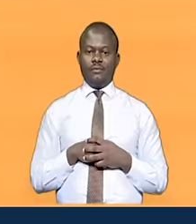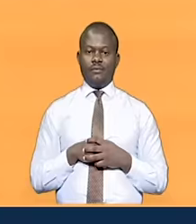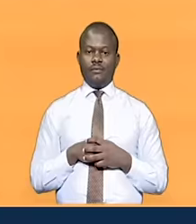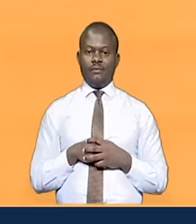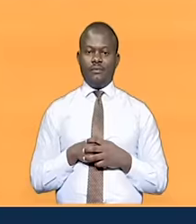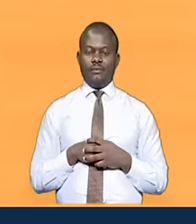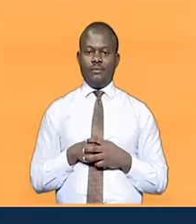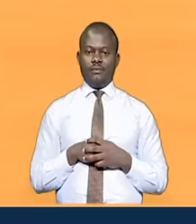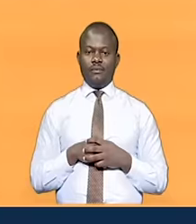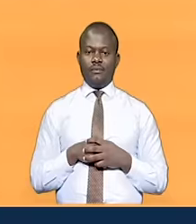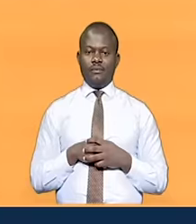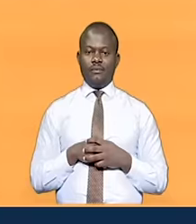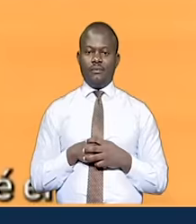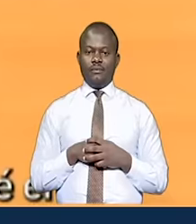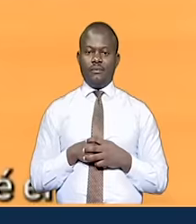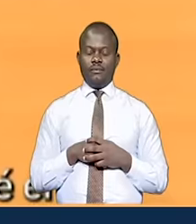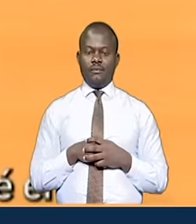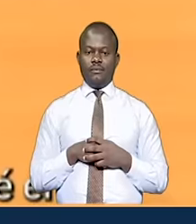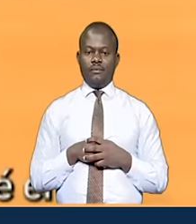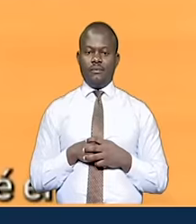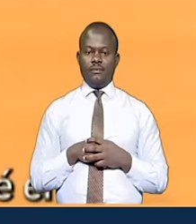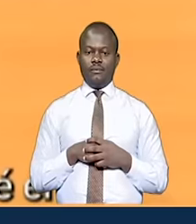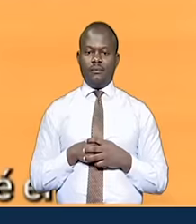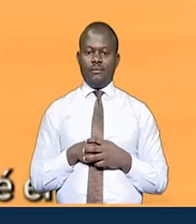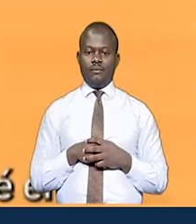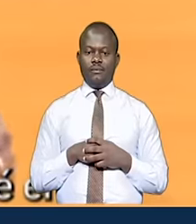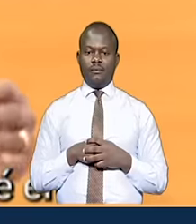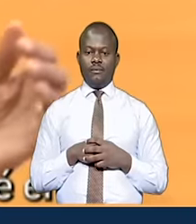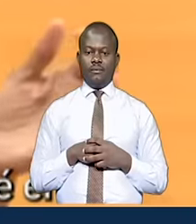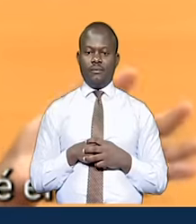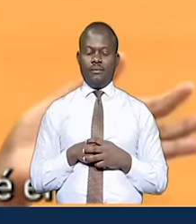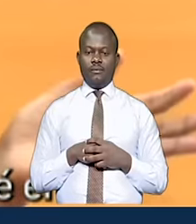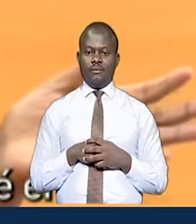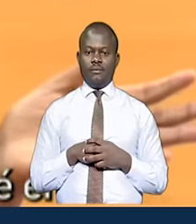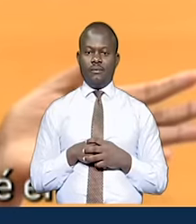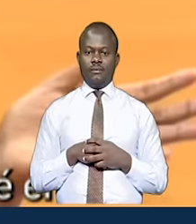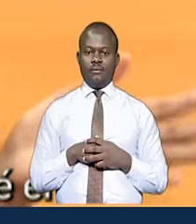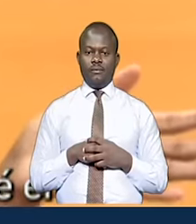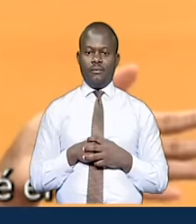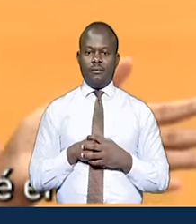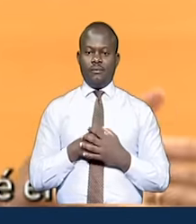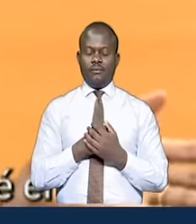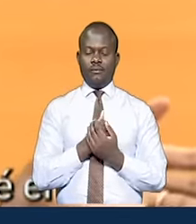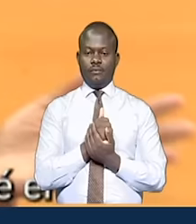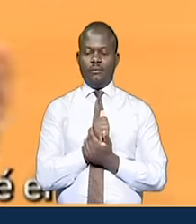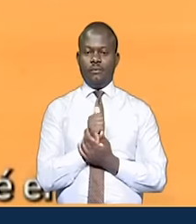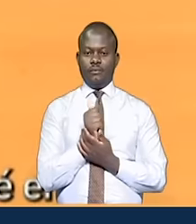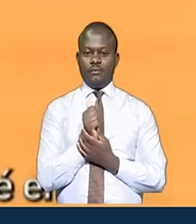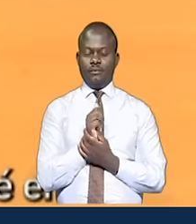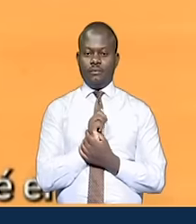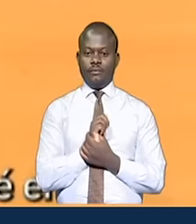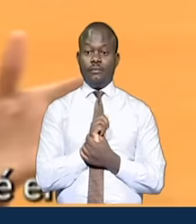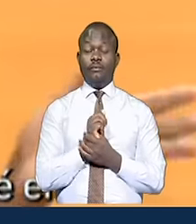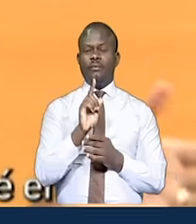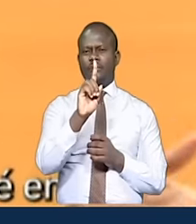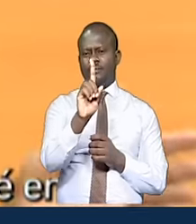were meaning I'm asking Those who are accusing Rwanda of being involved in DRC.